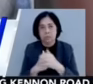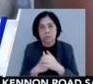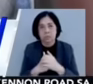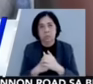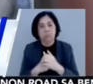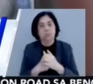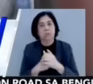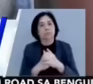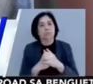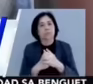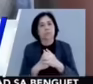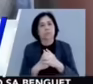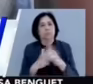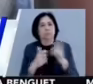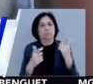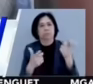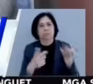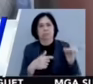big-time